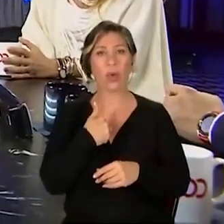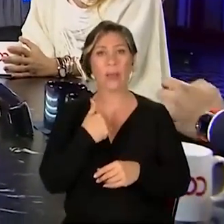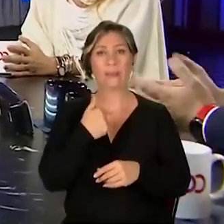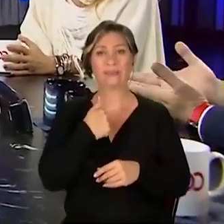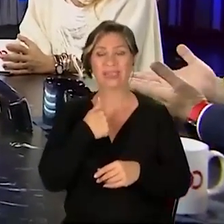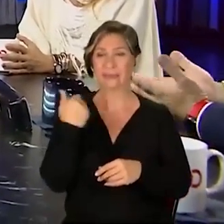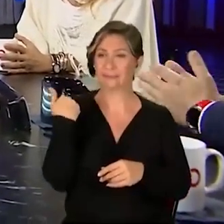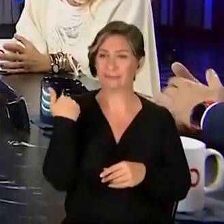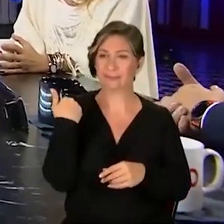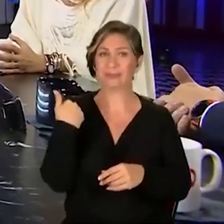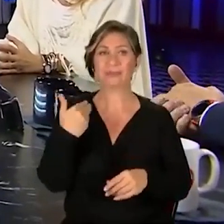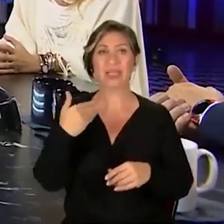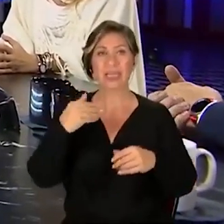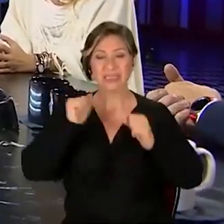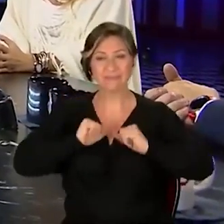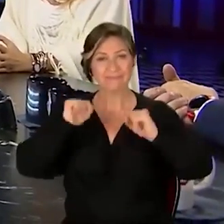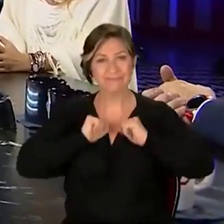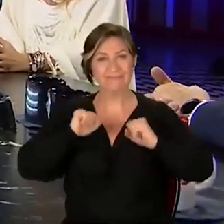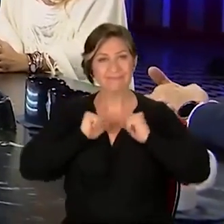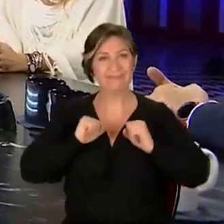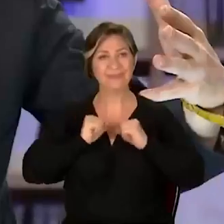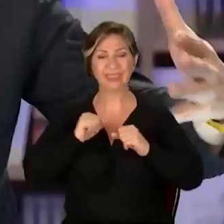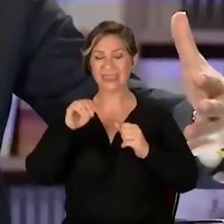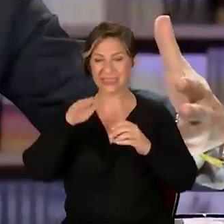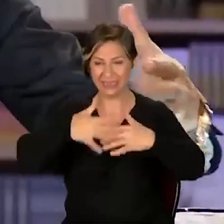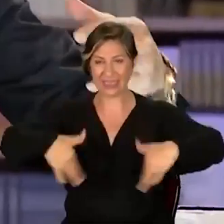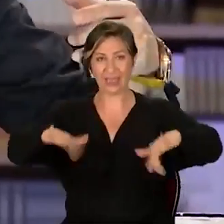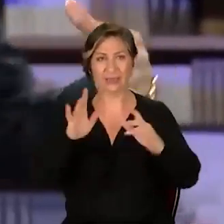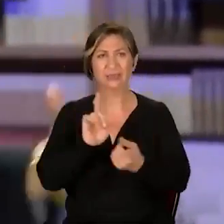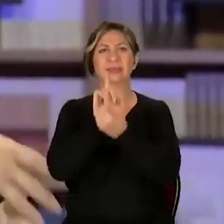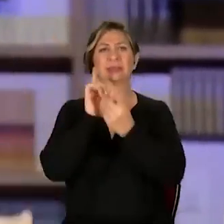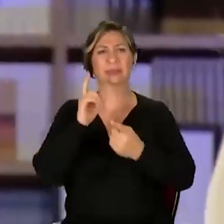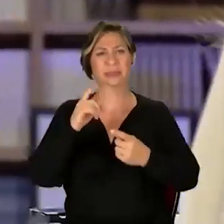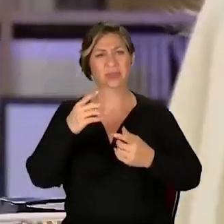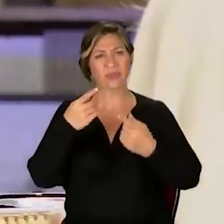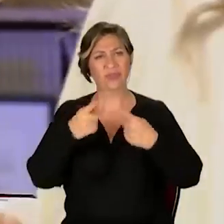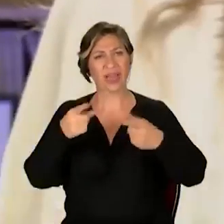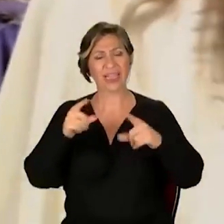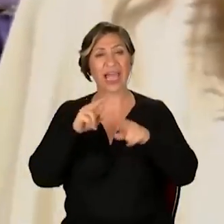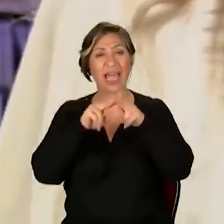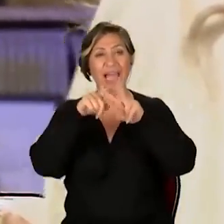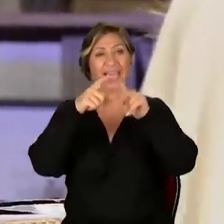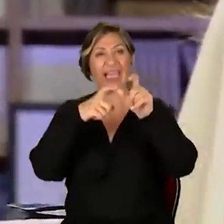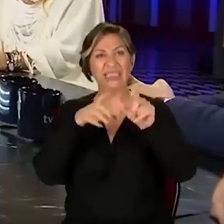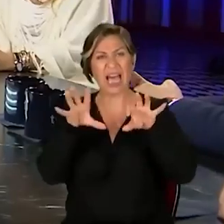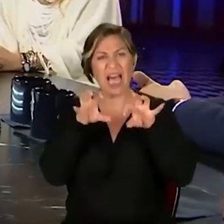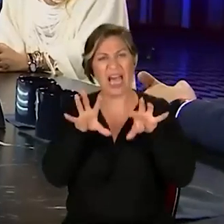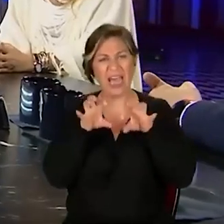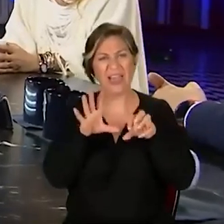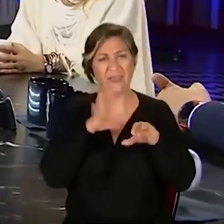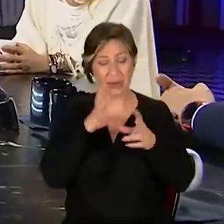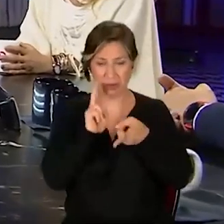bize yaptırdıkları egzersizler ya da sahnede karşılaştığımız şeylerden dolayı çeşitli kas ağrılarımız olurdu. Bu tabii